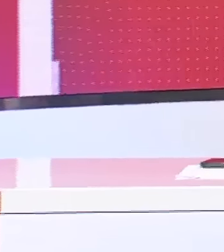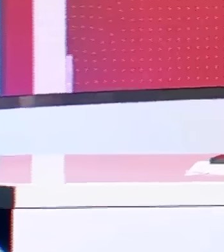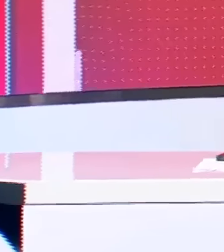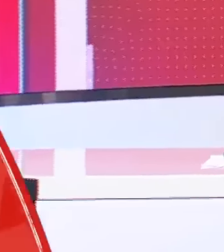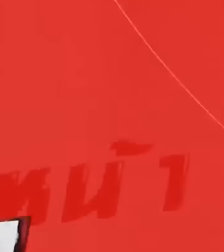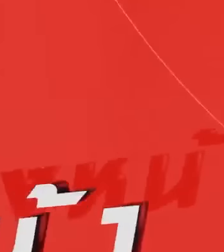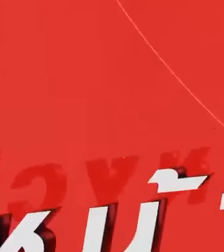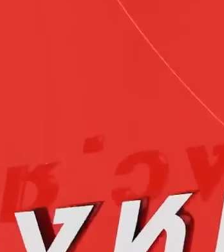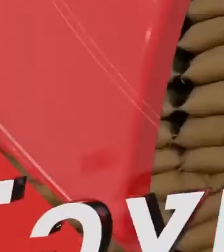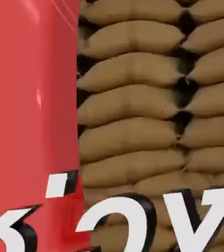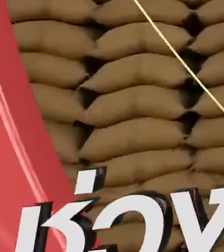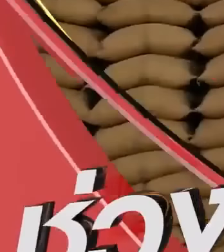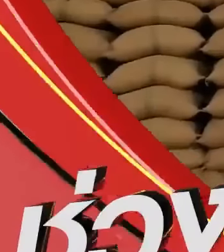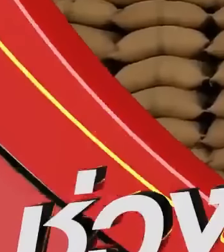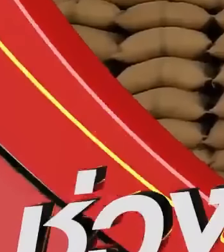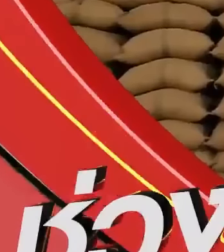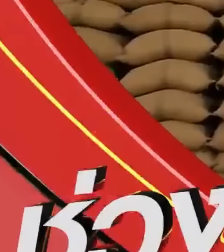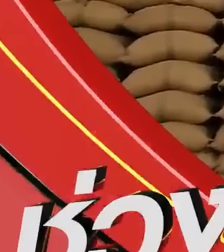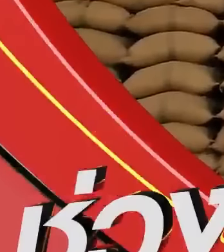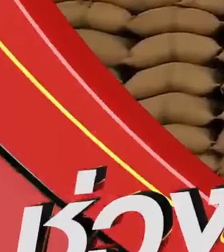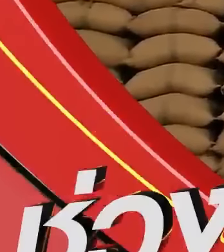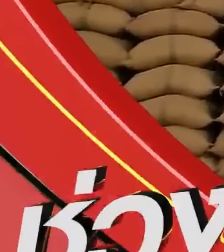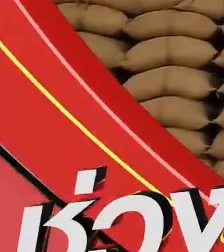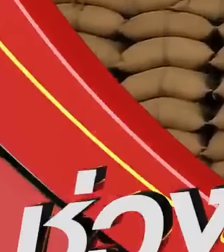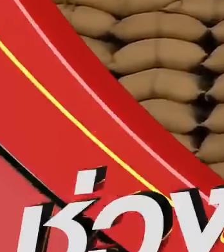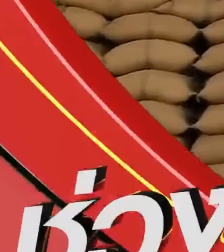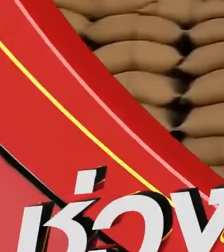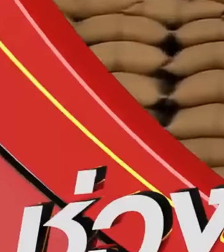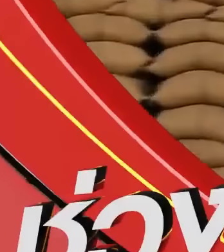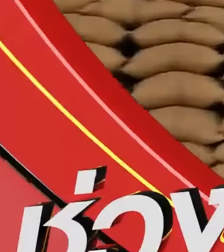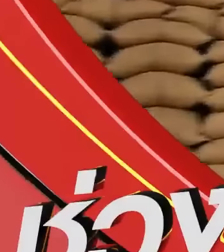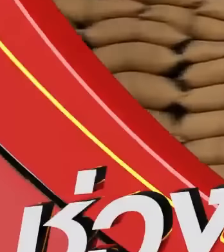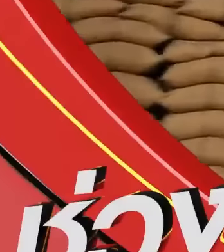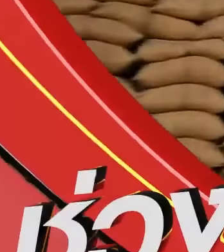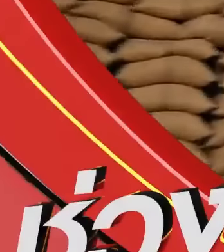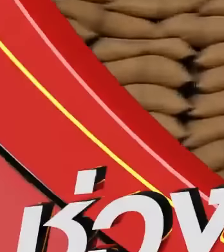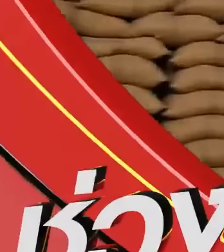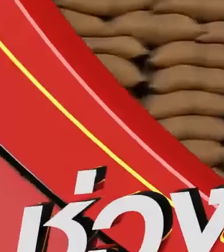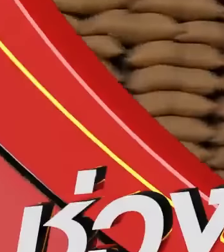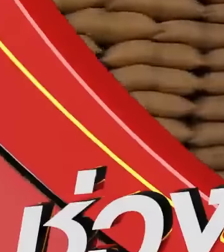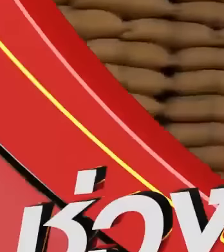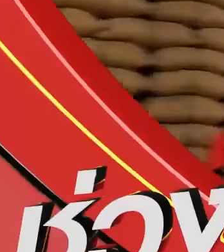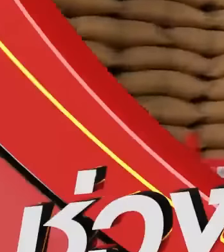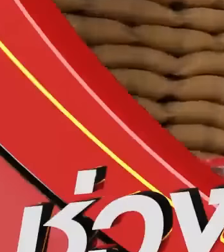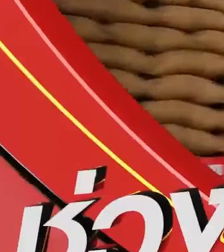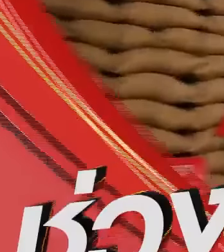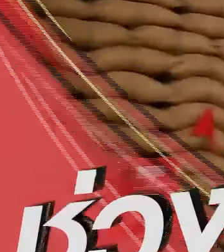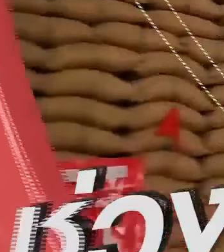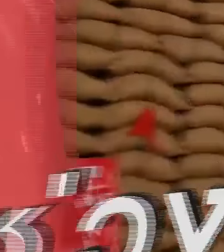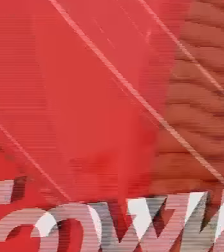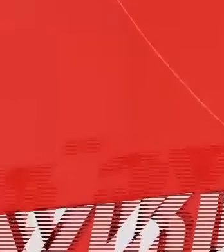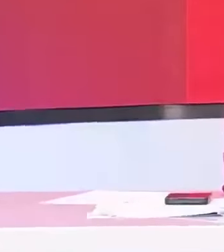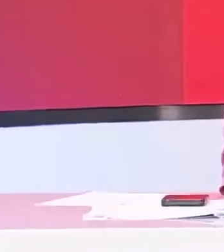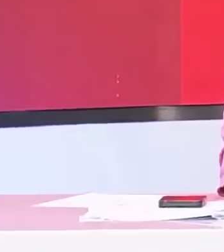ธีอื่นพิสูจน์ไม่ได้แล้วตามันจะสแกนข้าวได้ยังไงนะช่วงหน้าเดี๋ยวกลับมาครับ